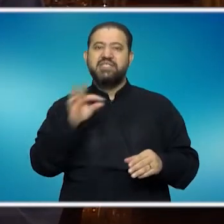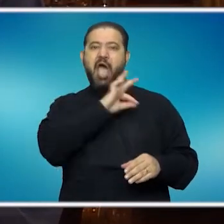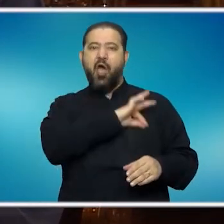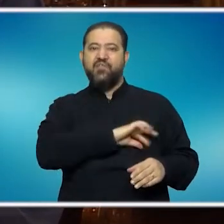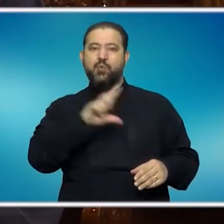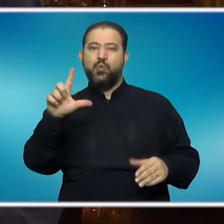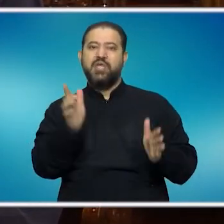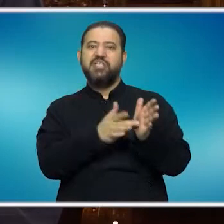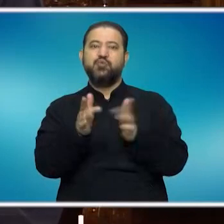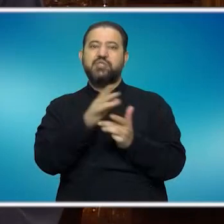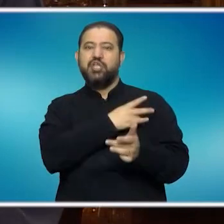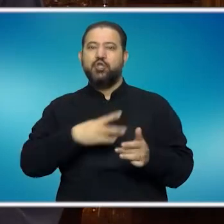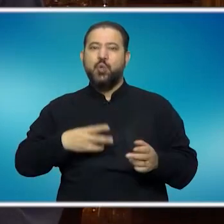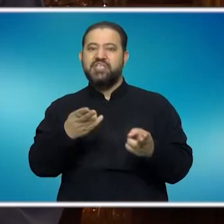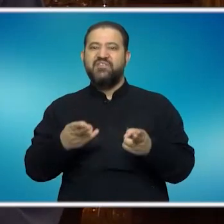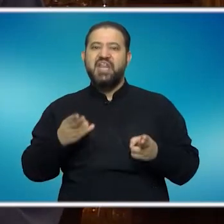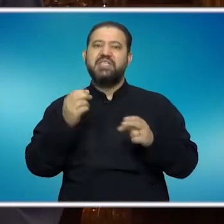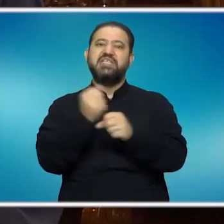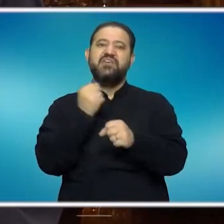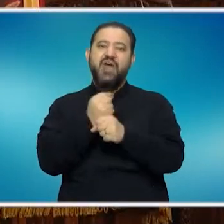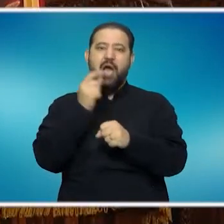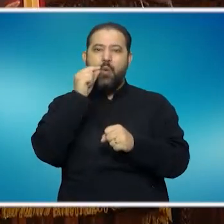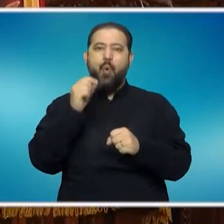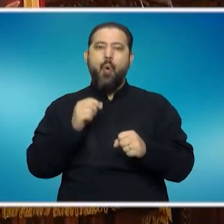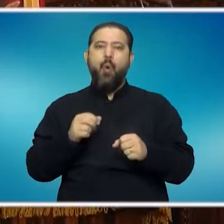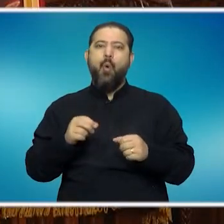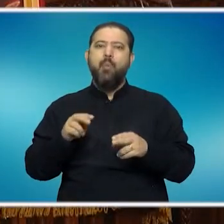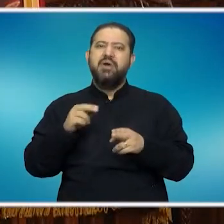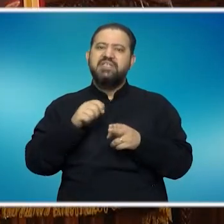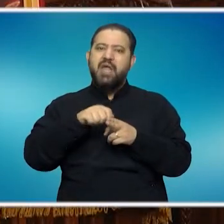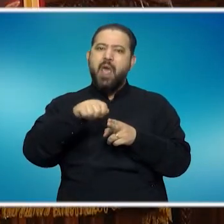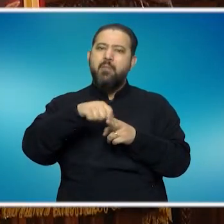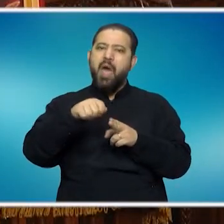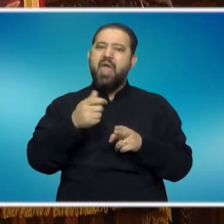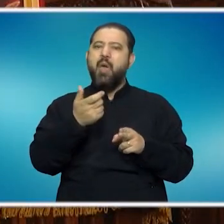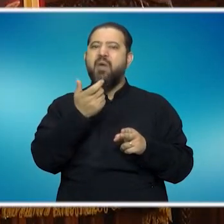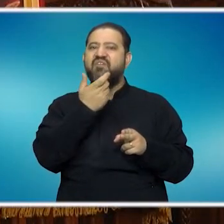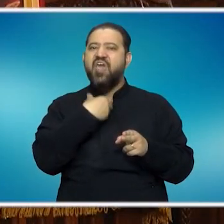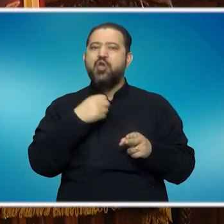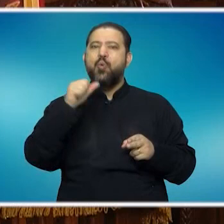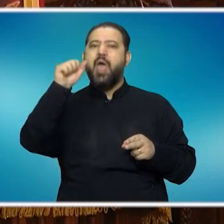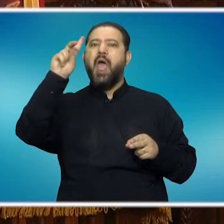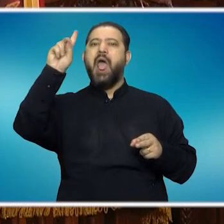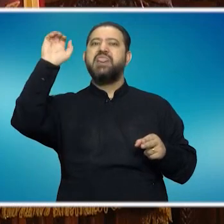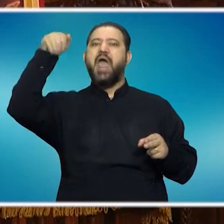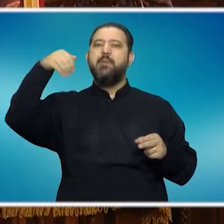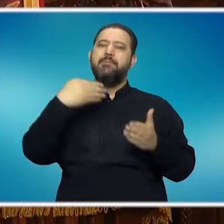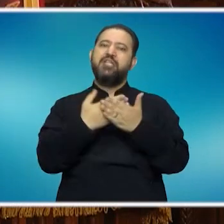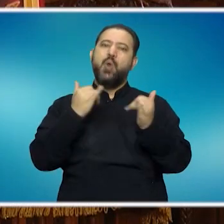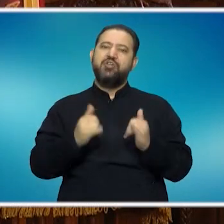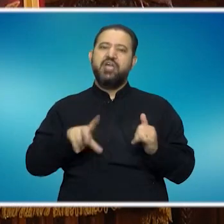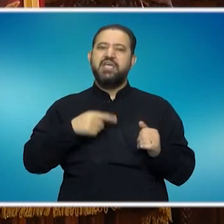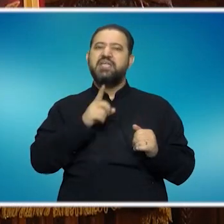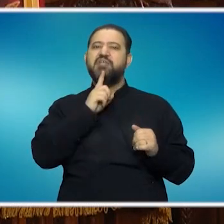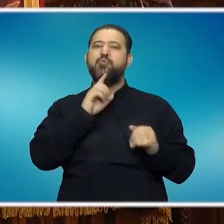ca fiul său să se întrupeze pentru ca să restaureze pe vechiul Adam. De aceea Mântuitorul este și numit